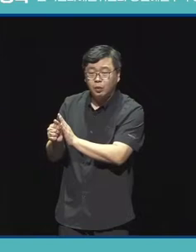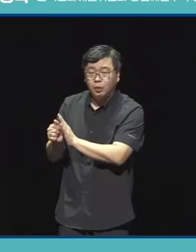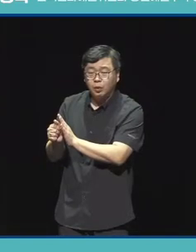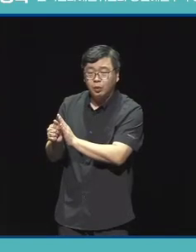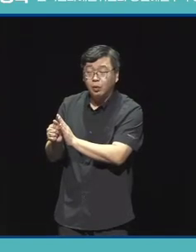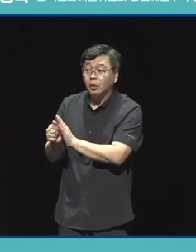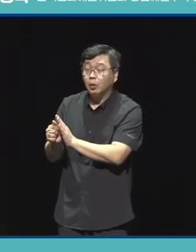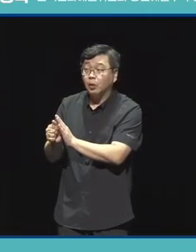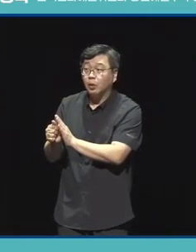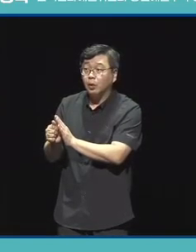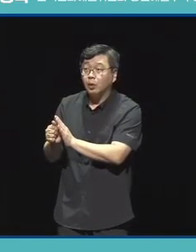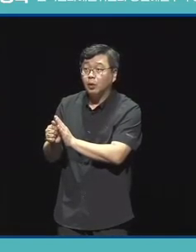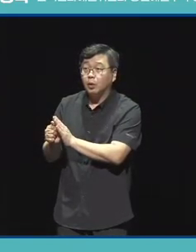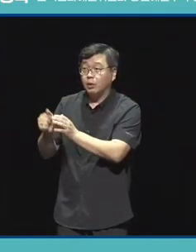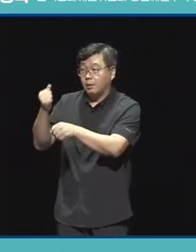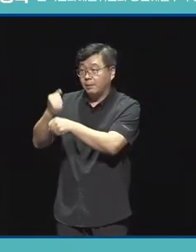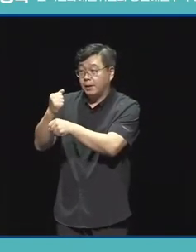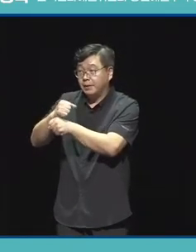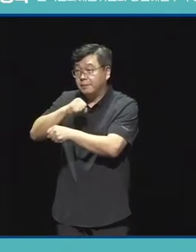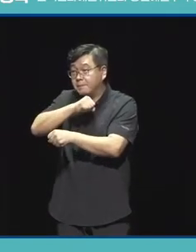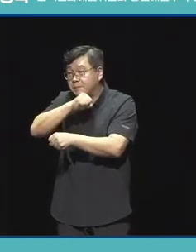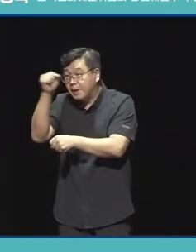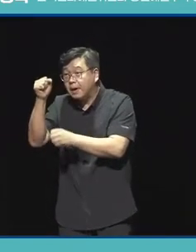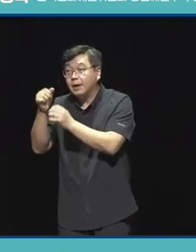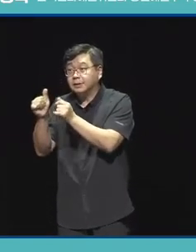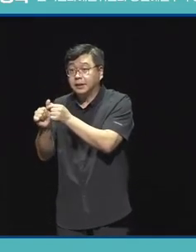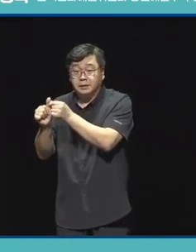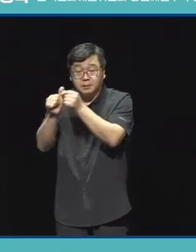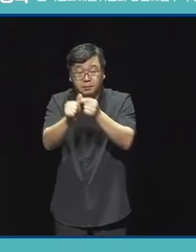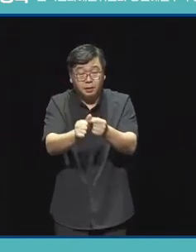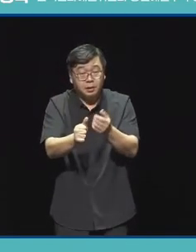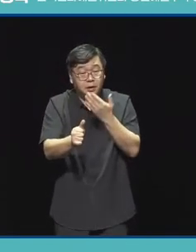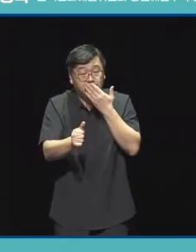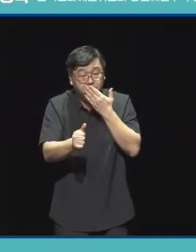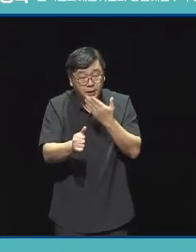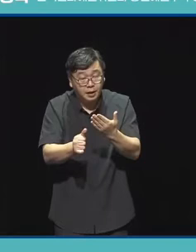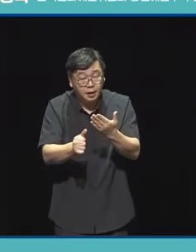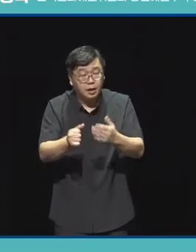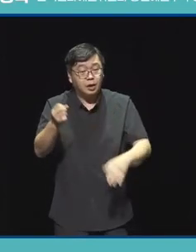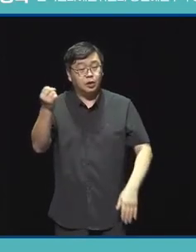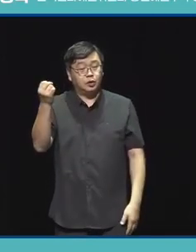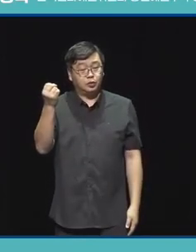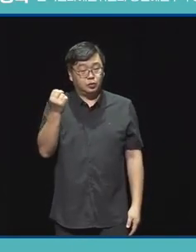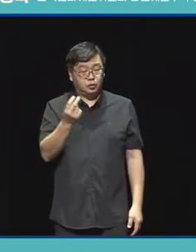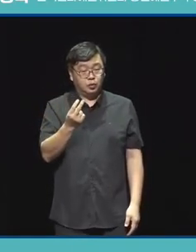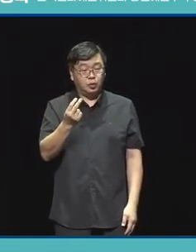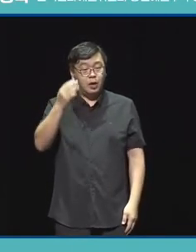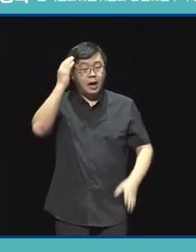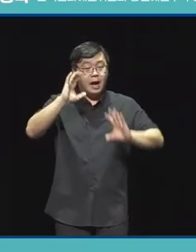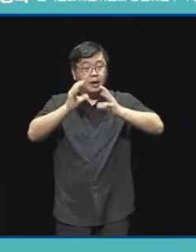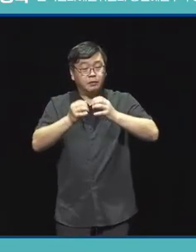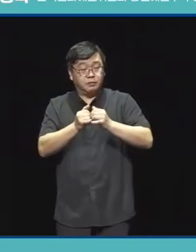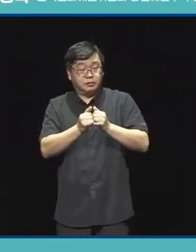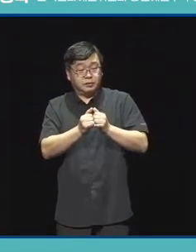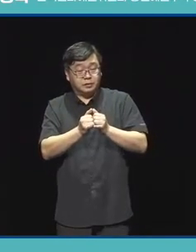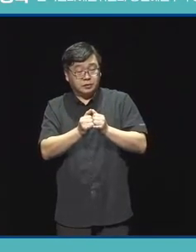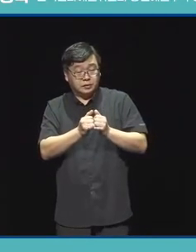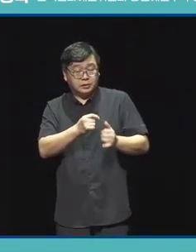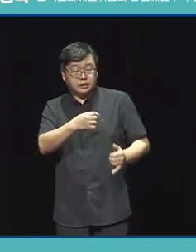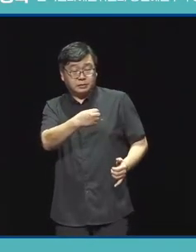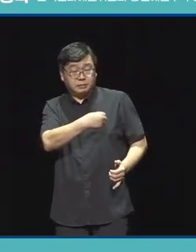반드시 대한민국 국적의 작곡가 2인 이상이 창작곡 각 1개 작품 이상